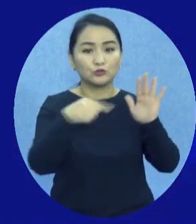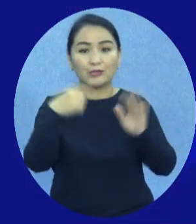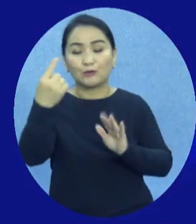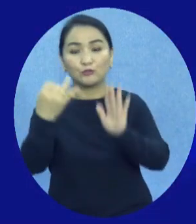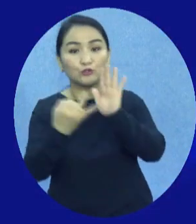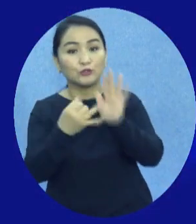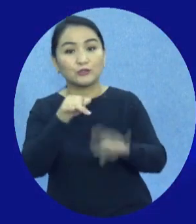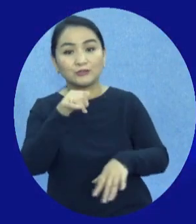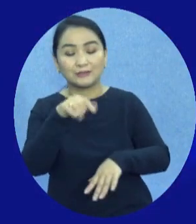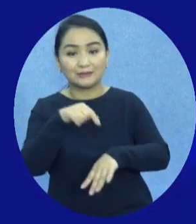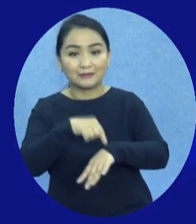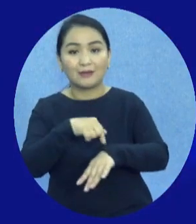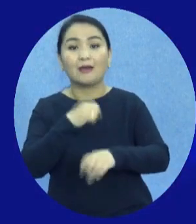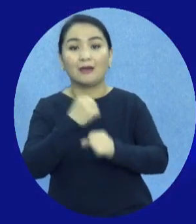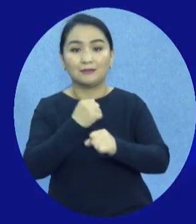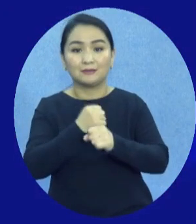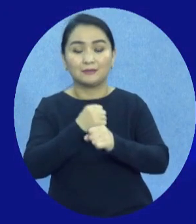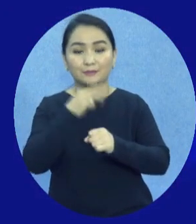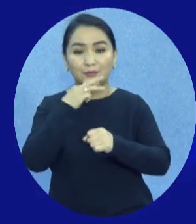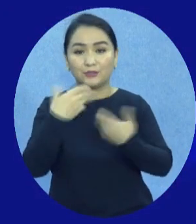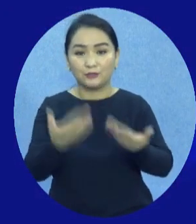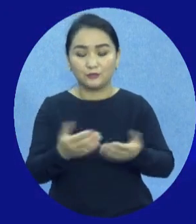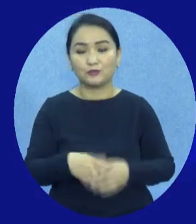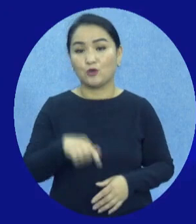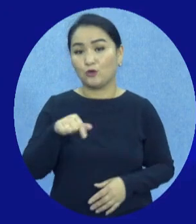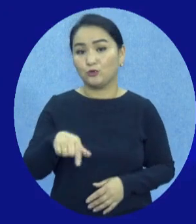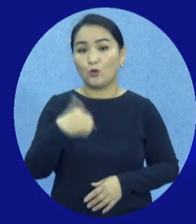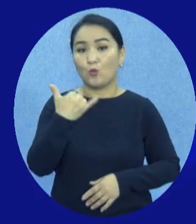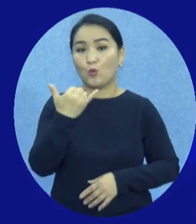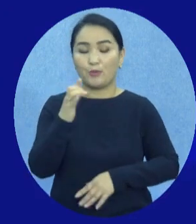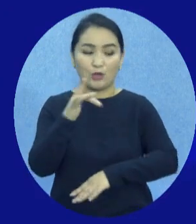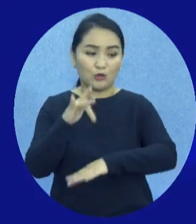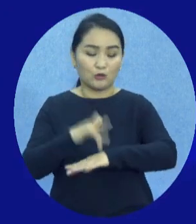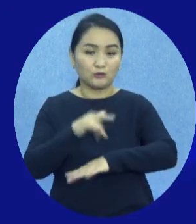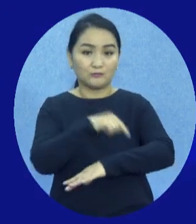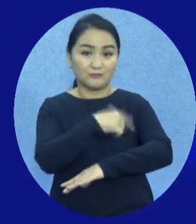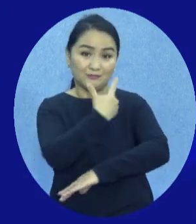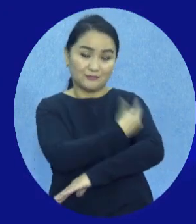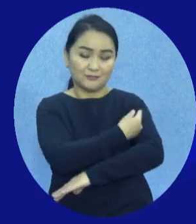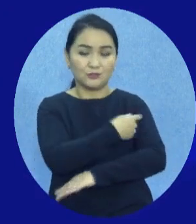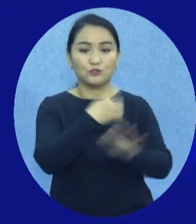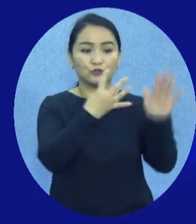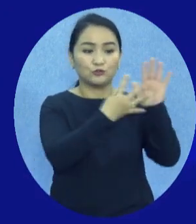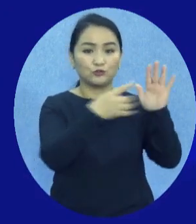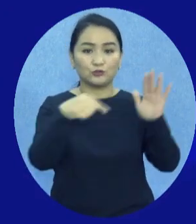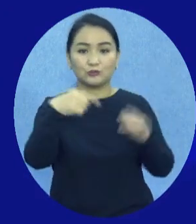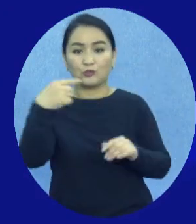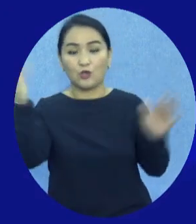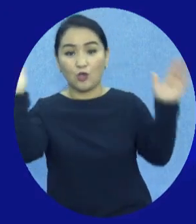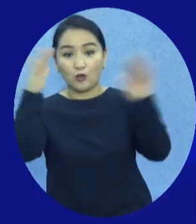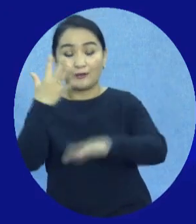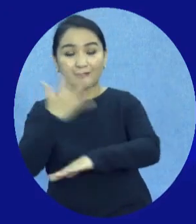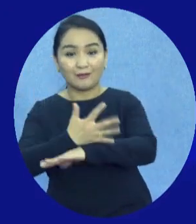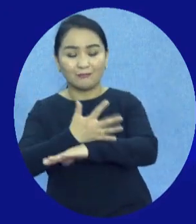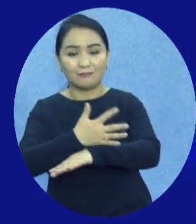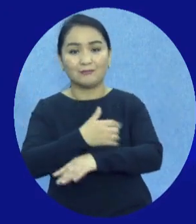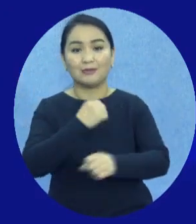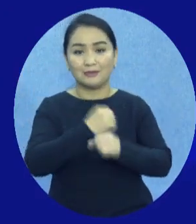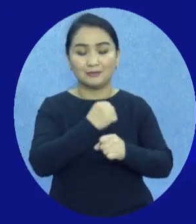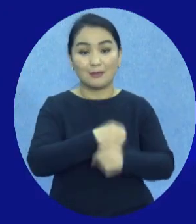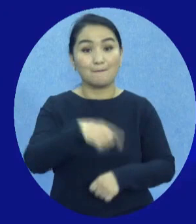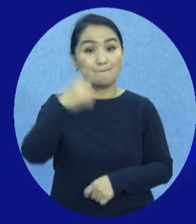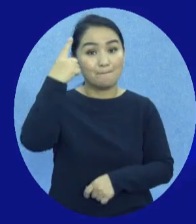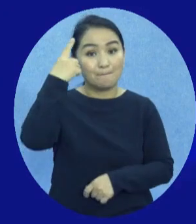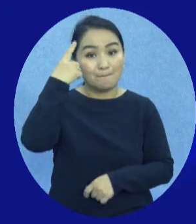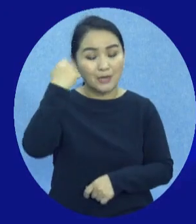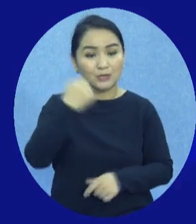бол Улаанбаатар хотод дархлаажуулалтын цэгүүд 9-с 17 цагийн хугацаанд цагийн хооронд ажиллана. За маргааш мөн 9-с 17 цагийн хооронд